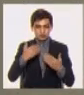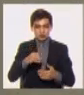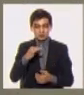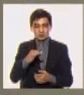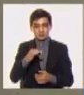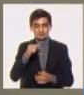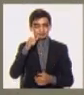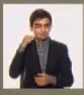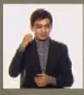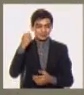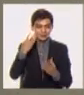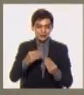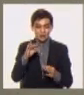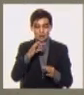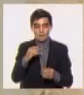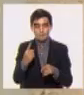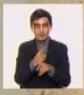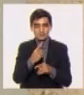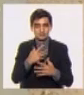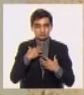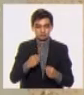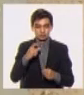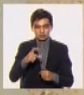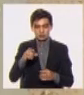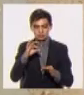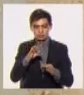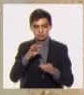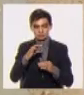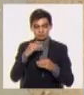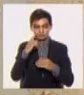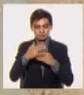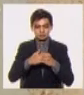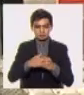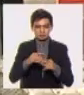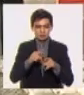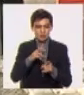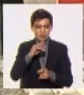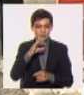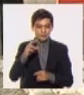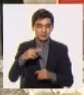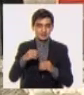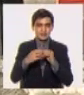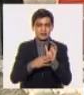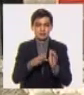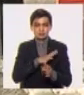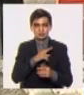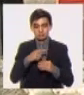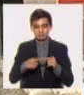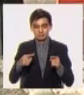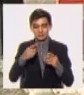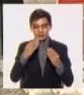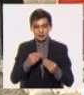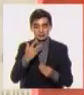прошедшие сутки впервые число выздоровевших превысило количество заболевших. Всего от COVID-19 за весь период